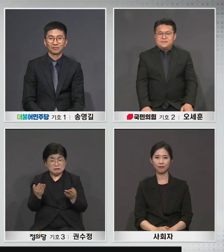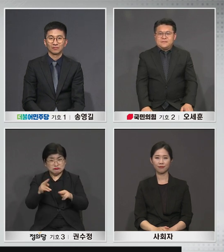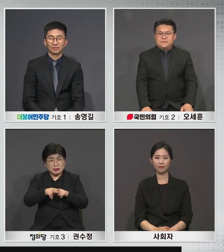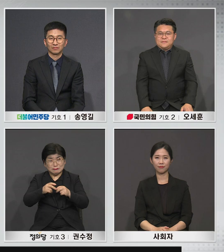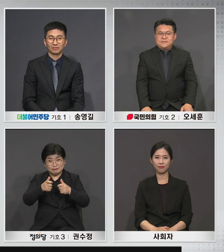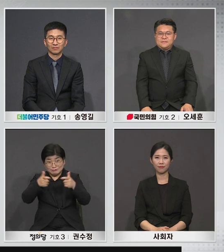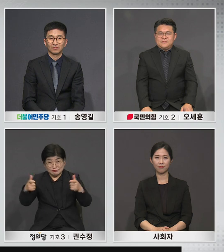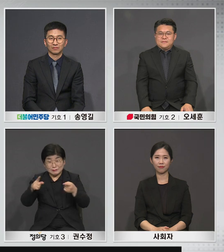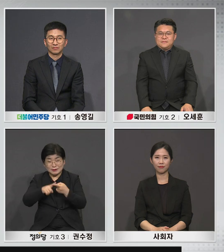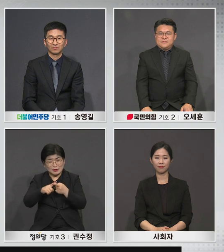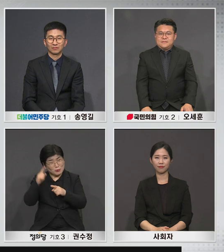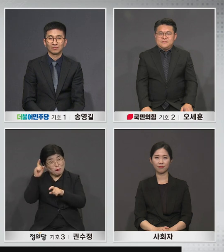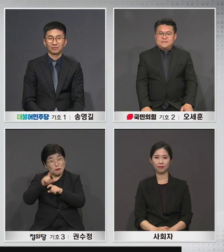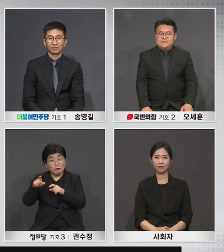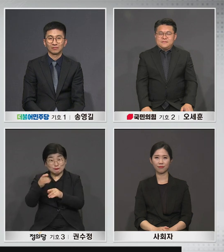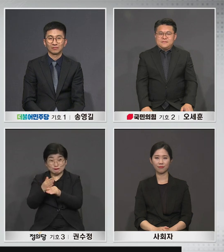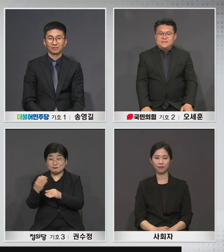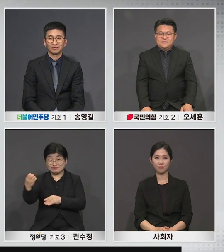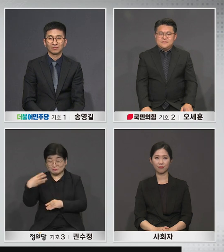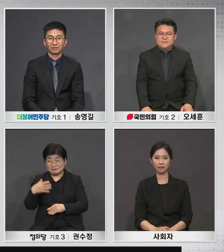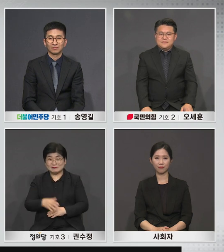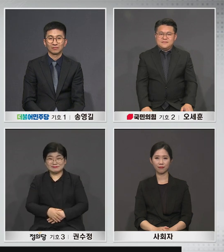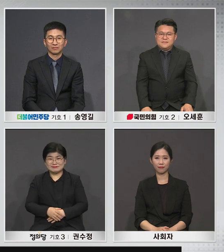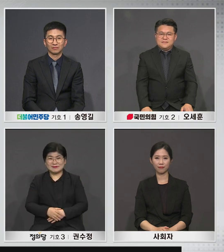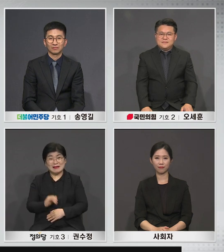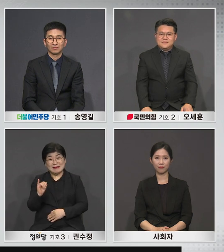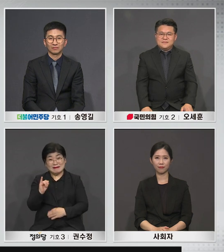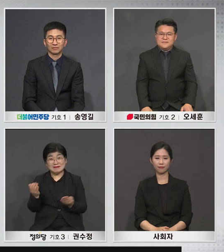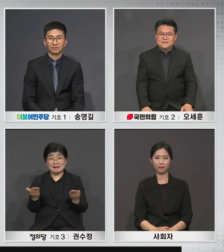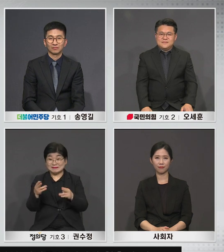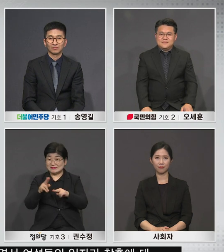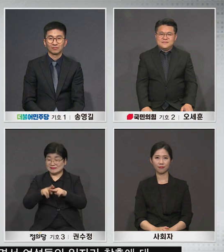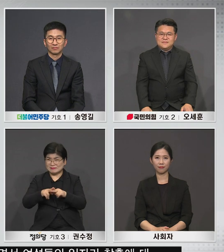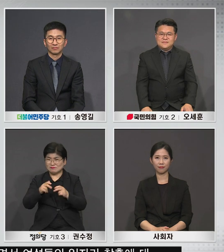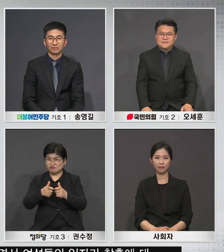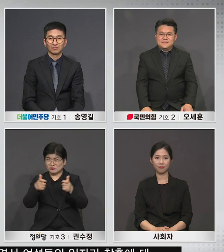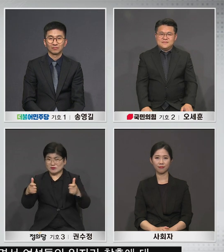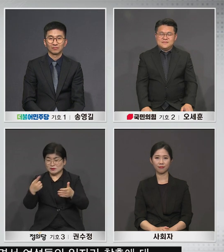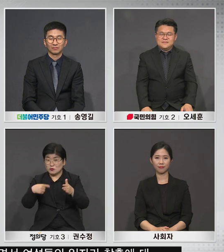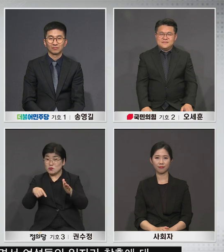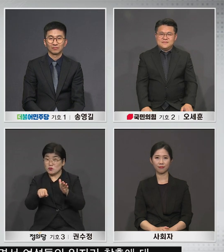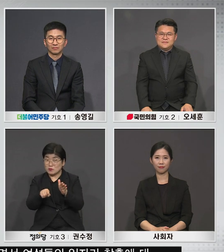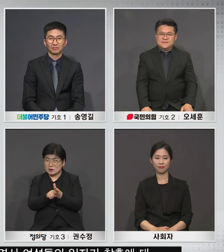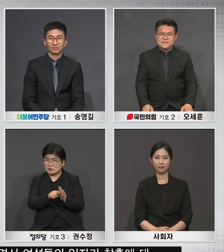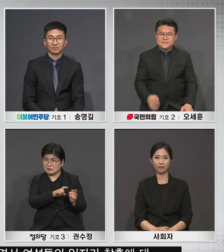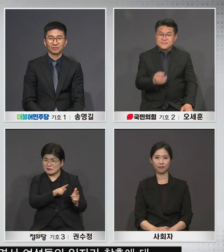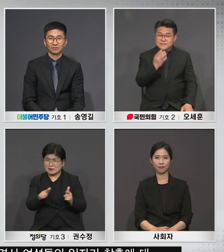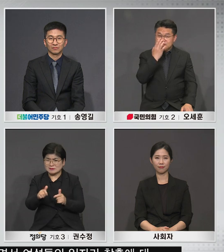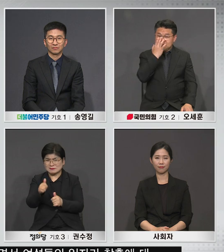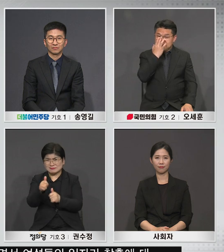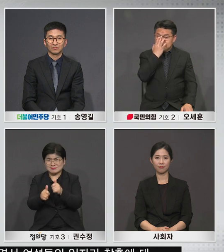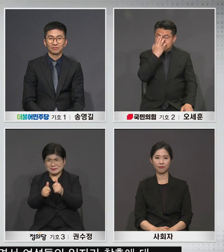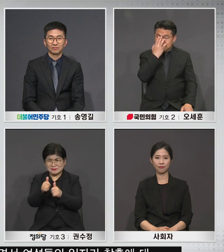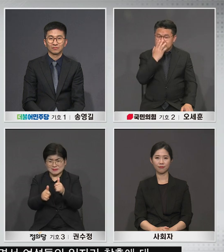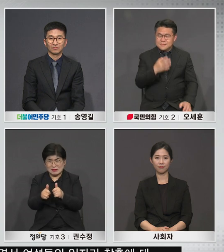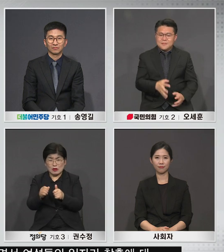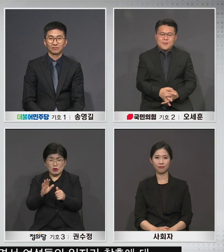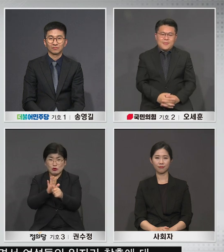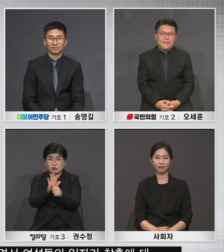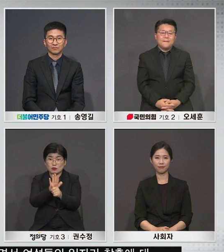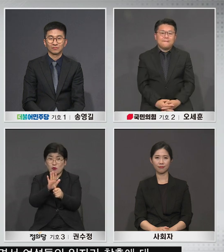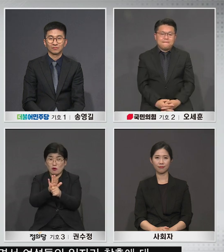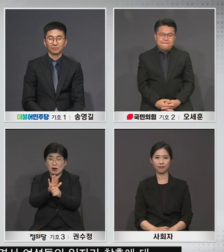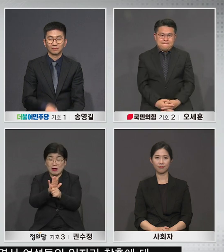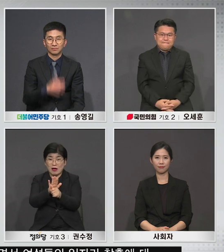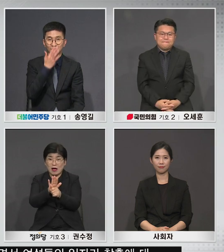말씀을 하셨는데요. 저는 이 여성들의 일자리를 창출하기 위해서 여러 가지를 실험하고 지금 지원하는 체계